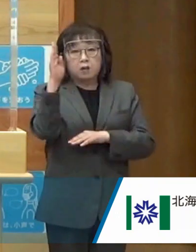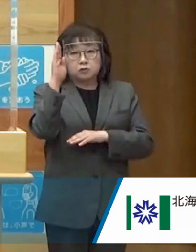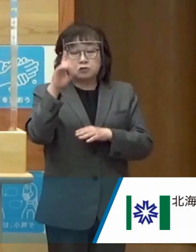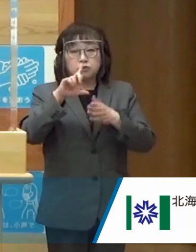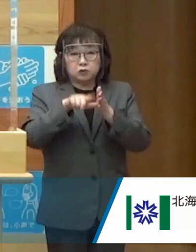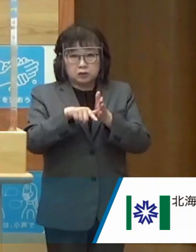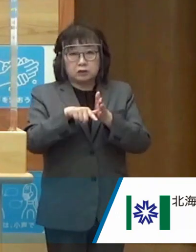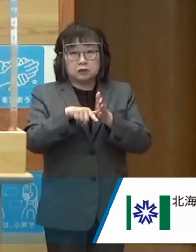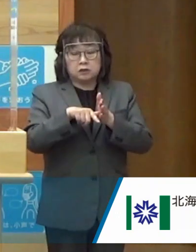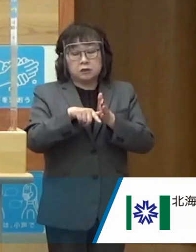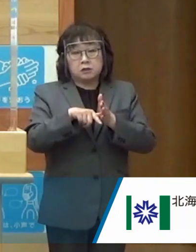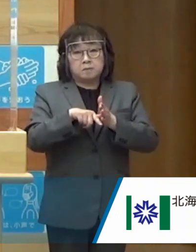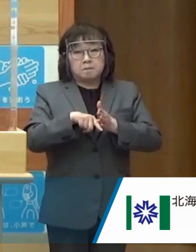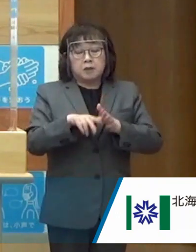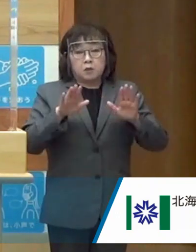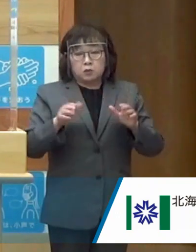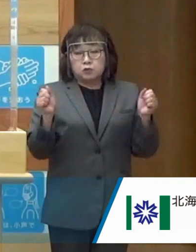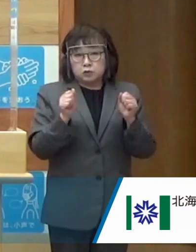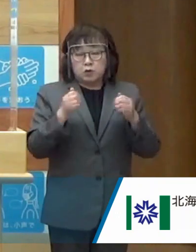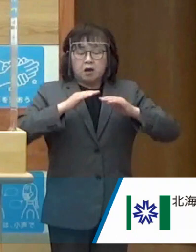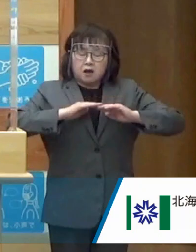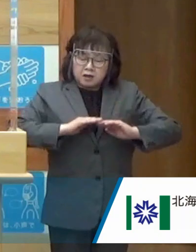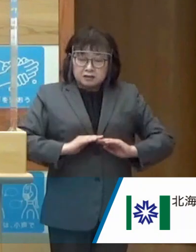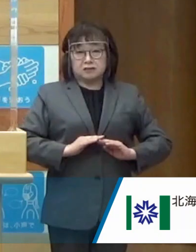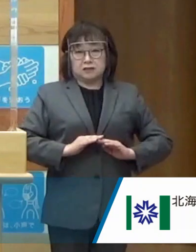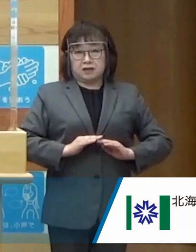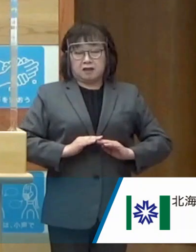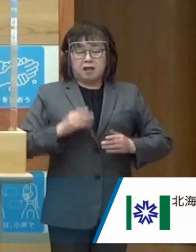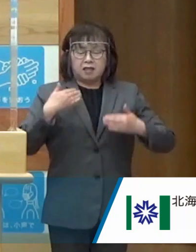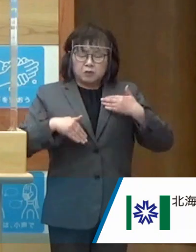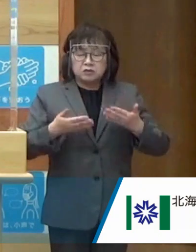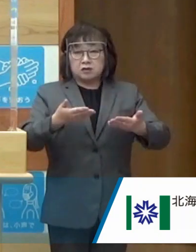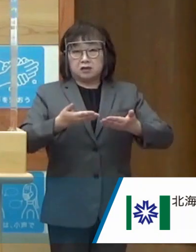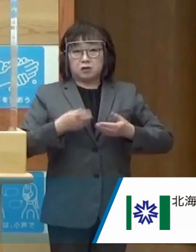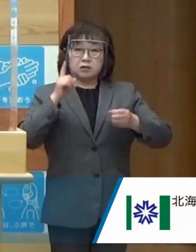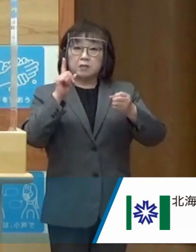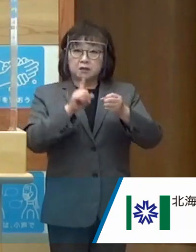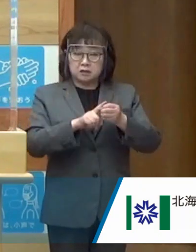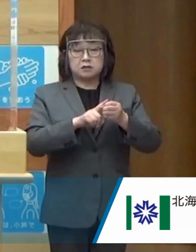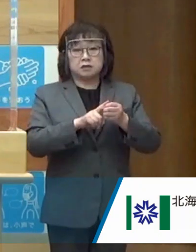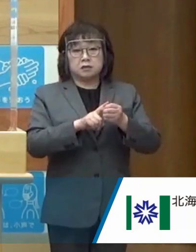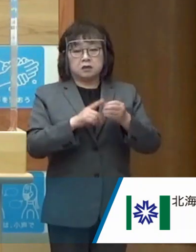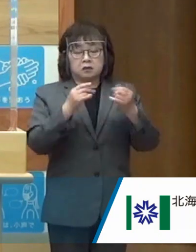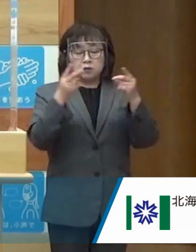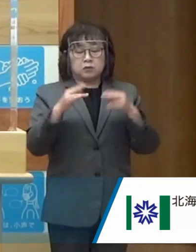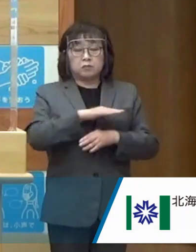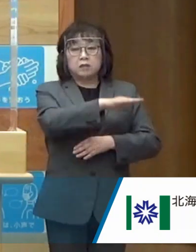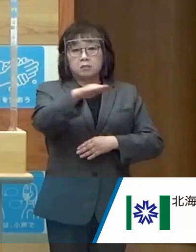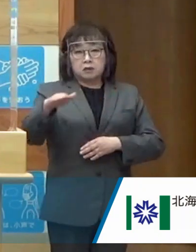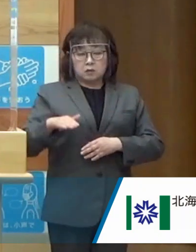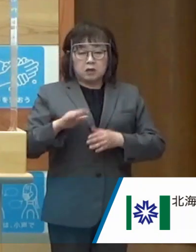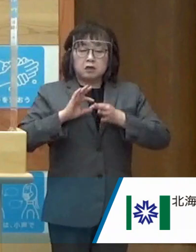する時期となるわけでありますが、この冬を安心して楽しんでいただくため、道民の皆様